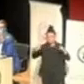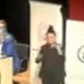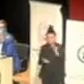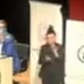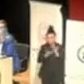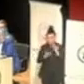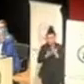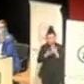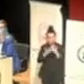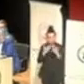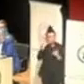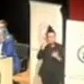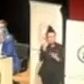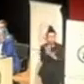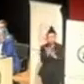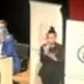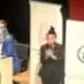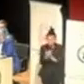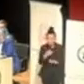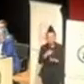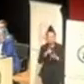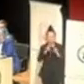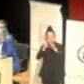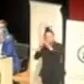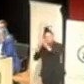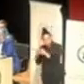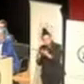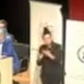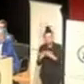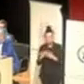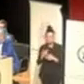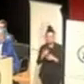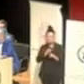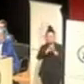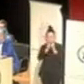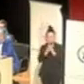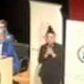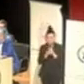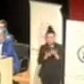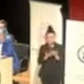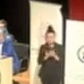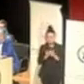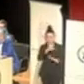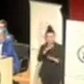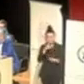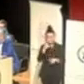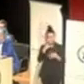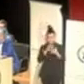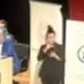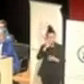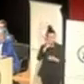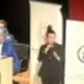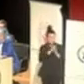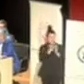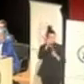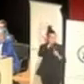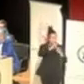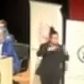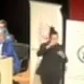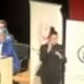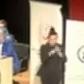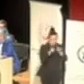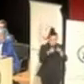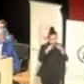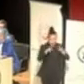yardımıyla mobil uygulamalarımız, kurumsal web sitelerimizde üretilmiş de eserlere tüm bireylerin ulaşımını sağlamak